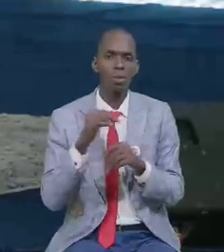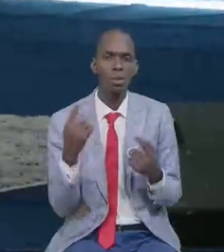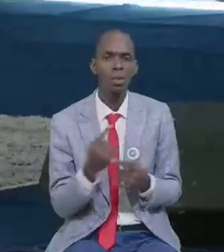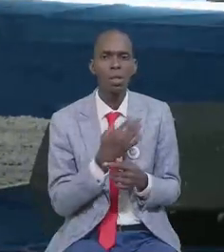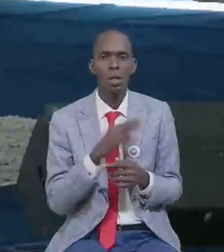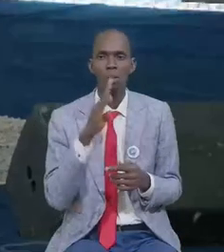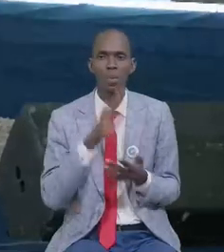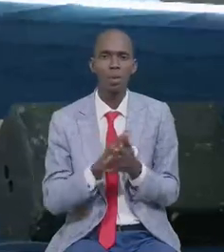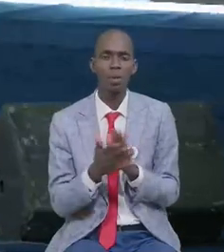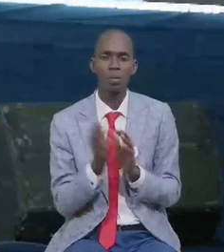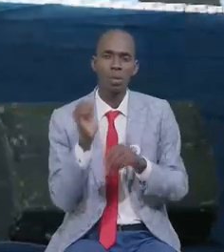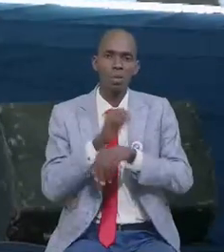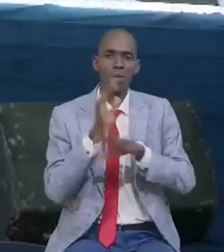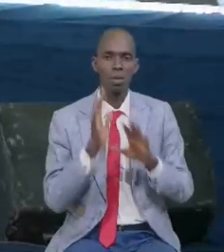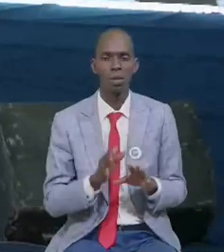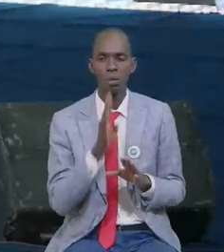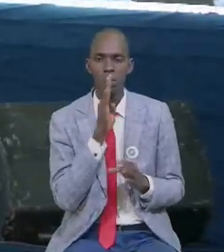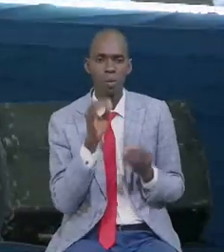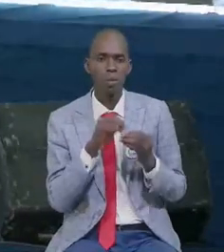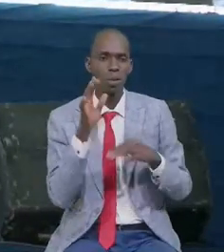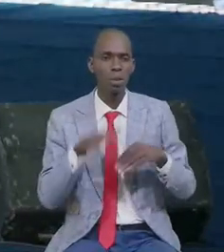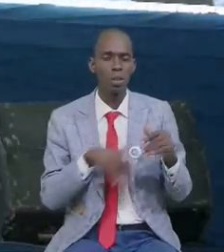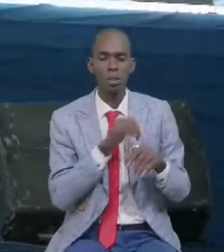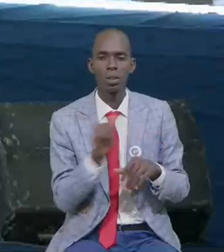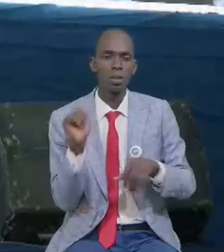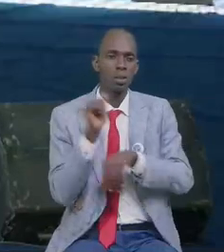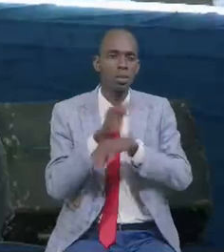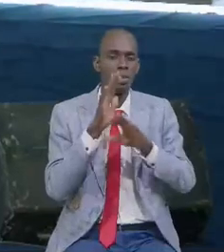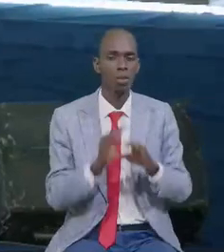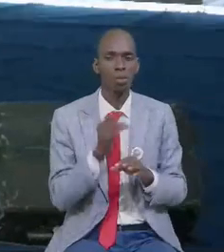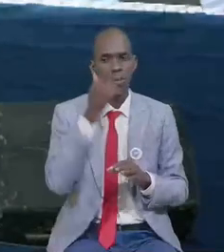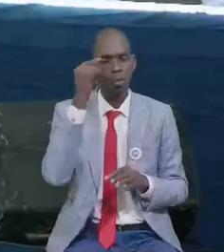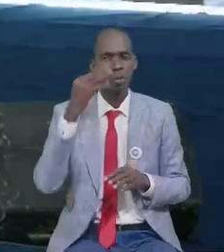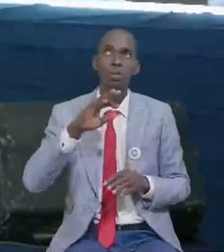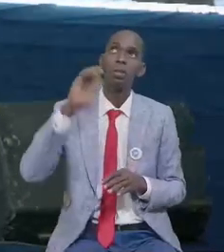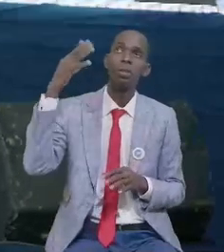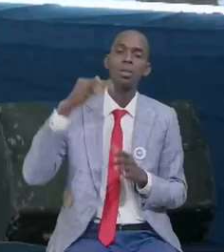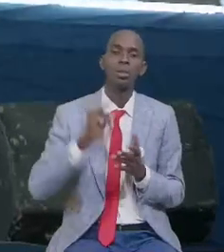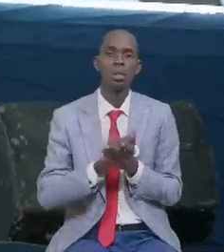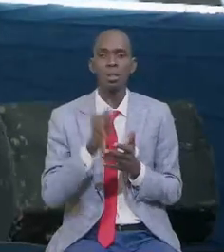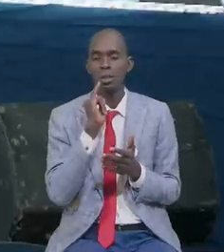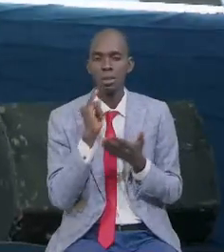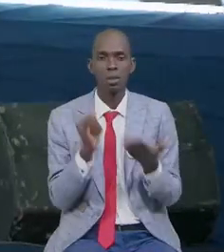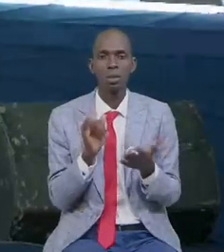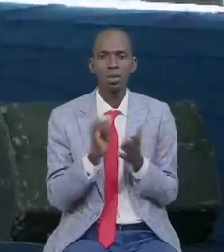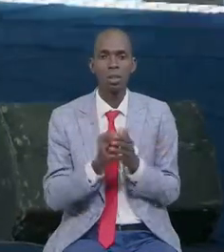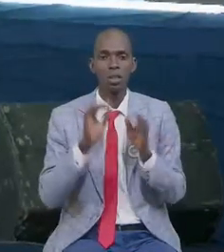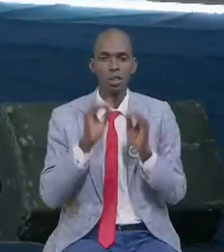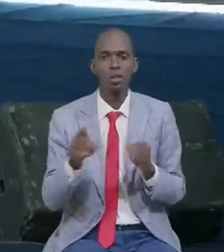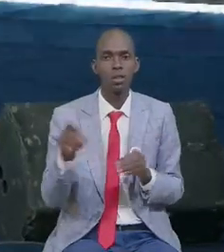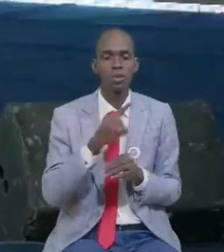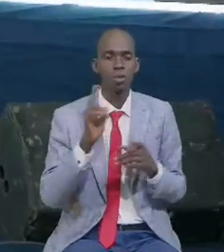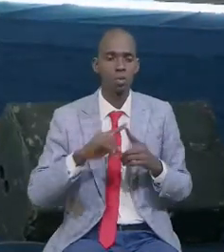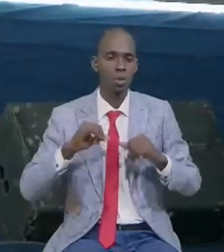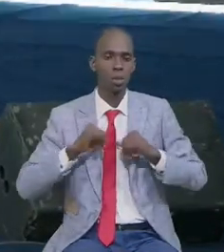vainqueur et être plus que vainqueur à cause de la grâce qui est disponible, qui t'enseigne à renoncer